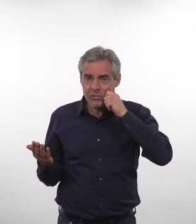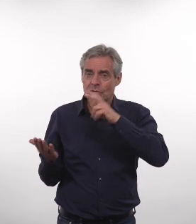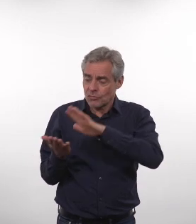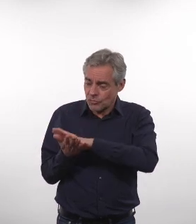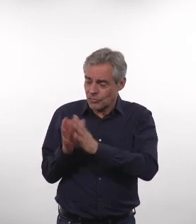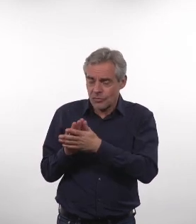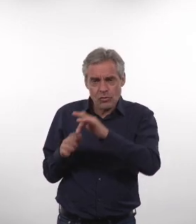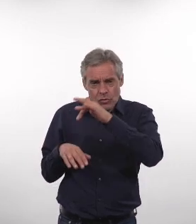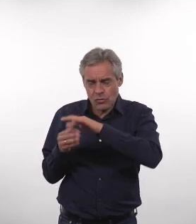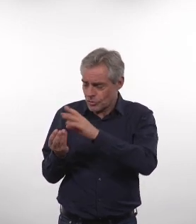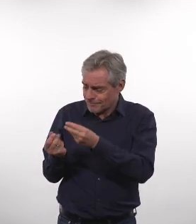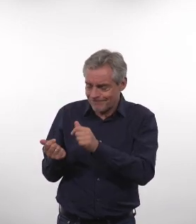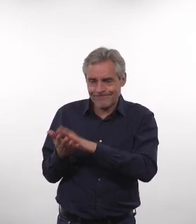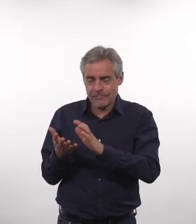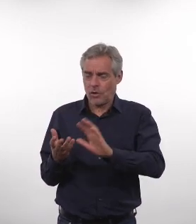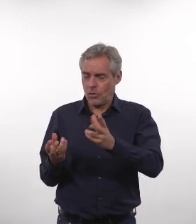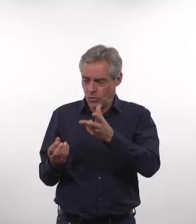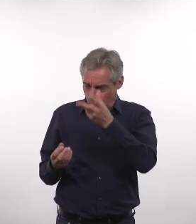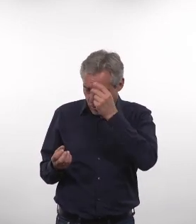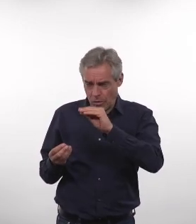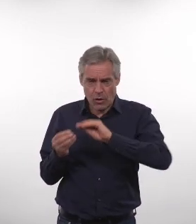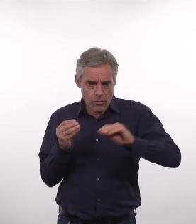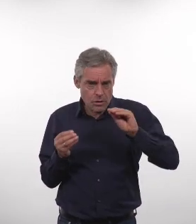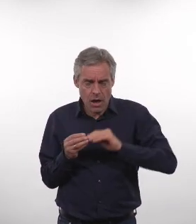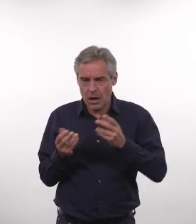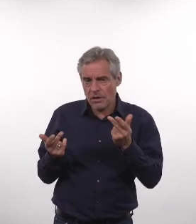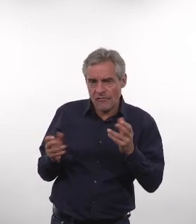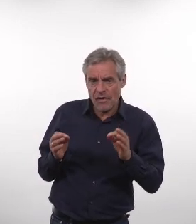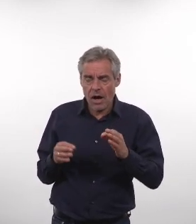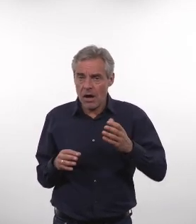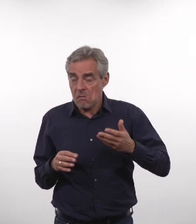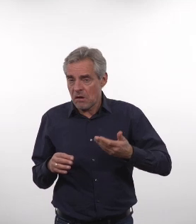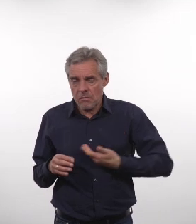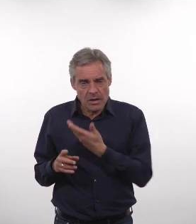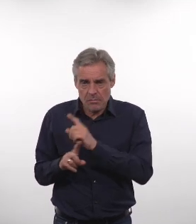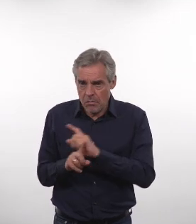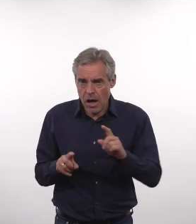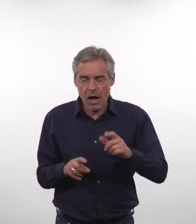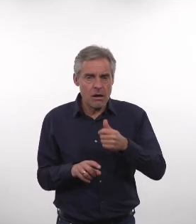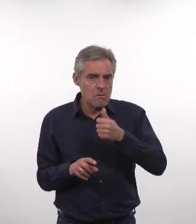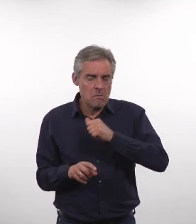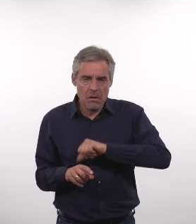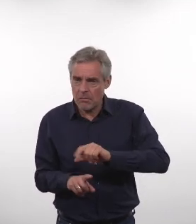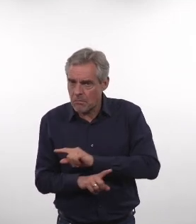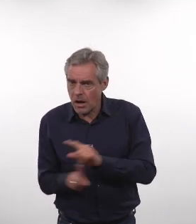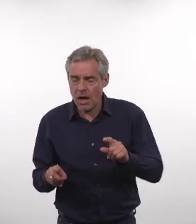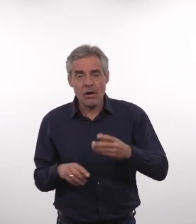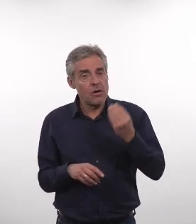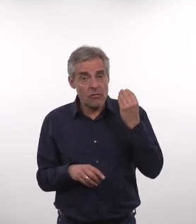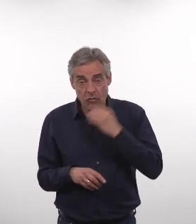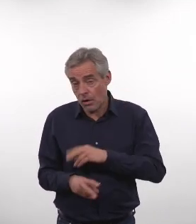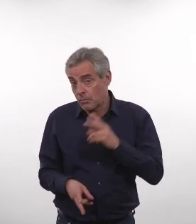l'objet lui-même et de se rendre compte que c'est un objet, voilà, qui ne peut pas faire mal, qui peut être lourd, qui peut être froid, qui peut